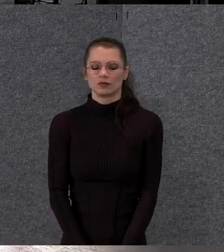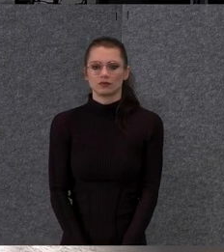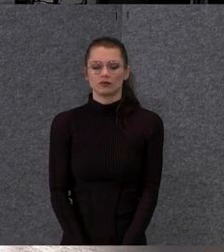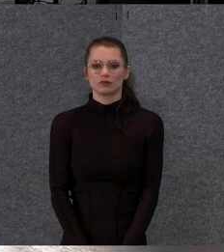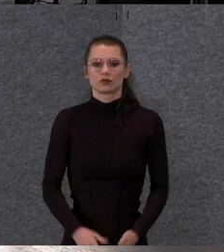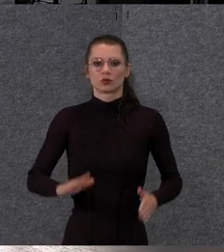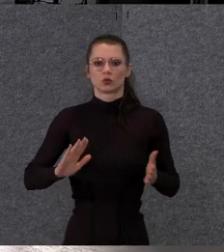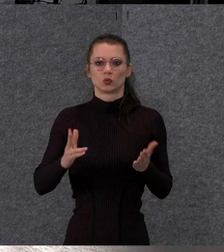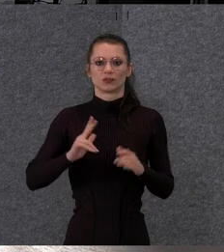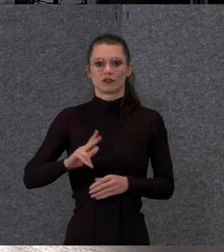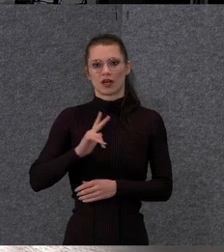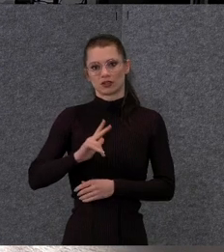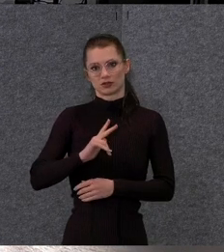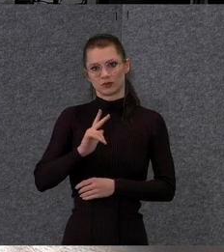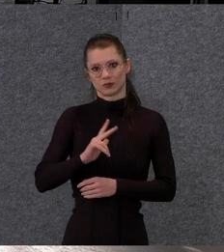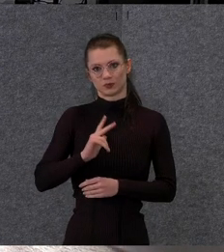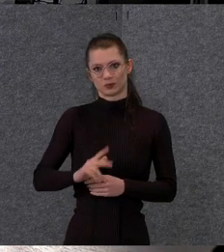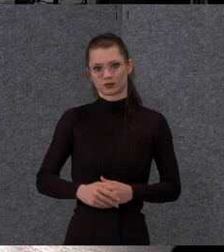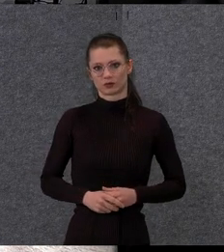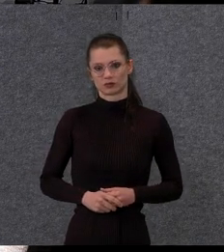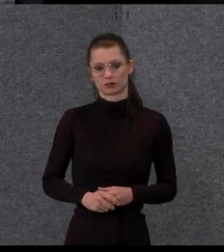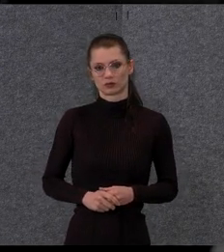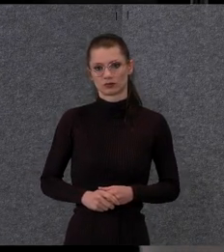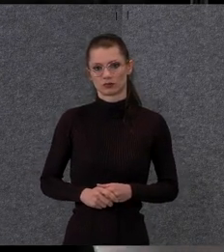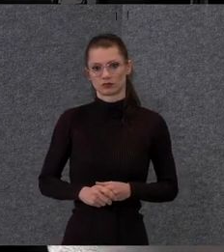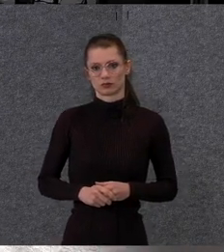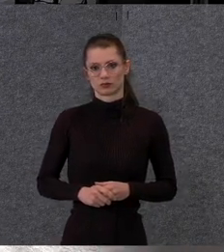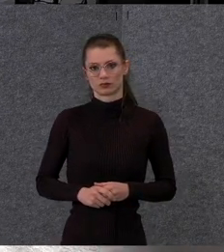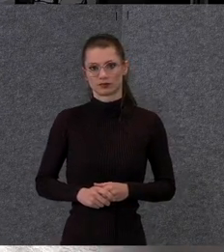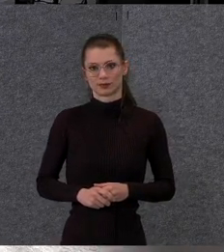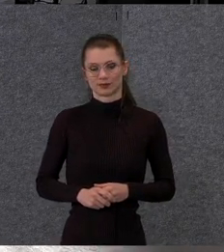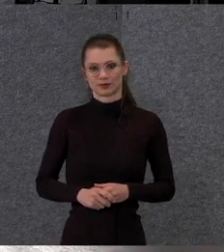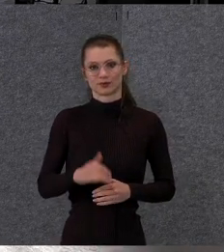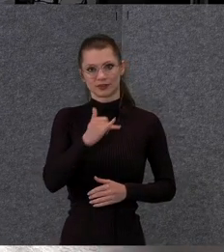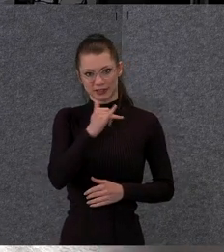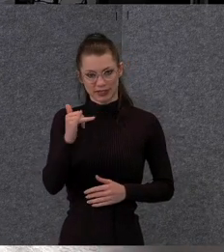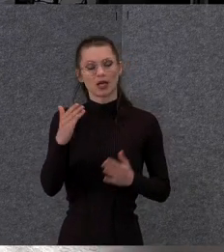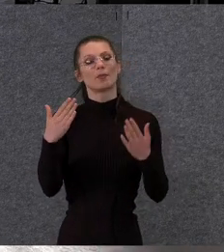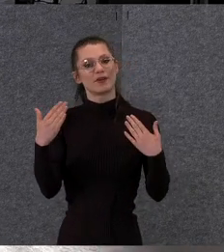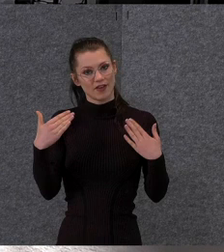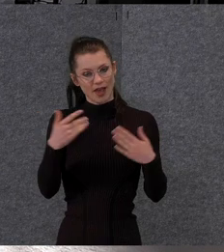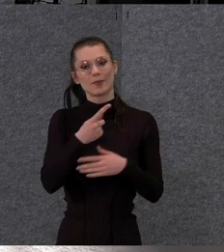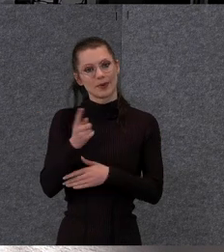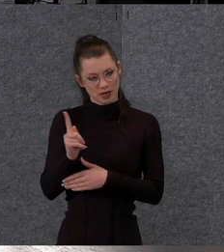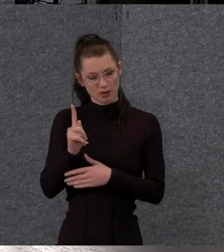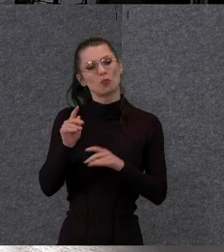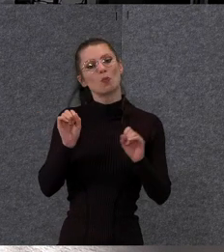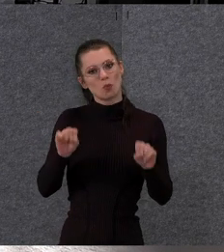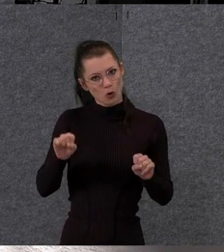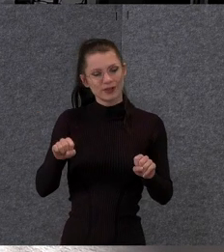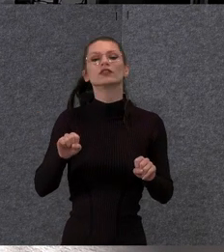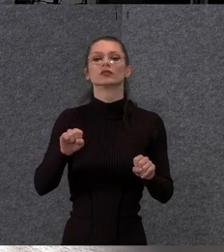Wir warten hier auch noch einen kleinen Moment, um sicherzustellen, dass jede und jeder Bewerber, jede Bewerberin die Möglichkeit hat,